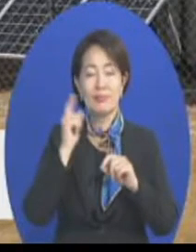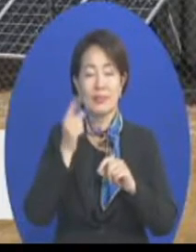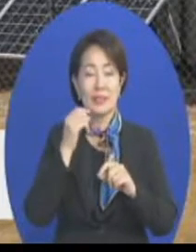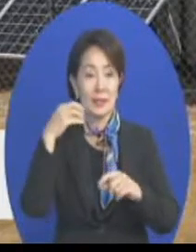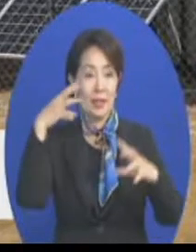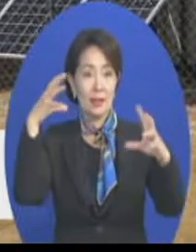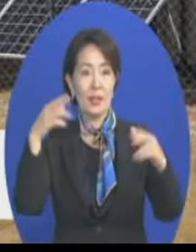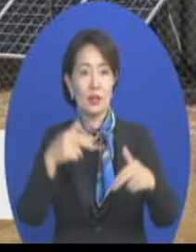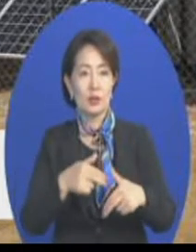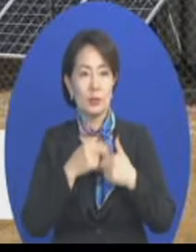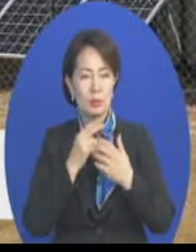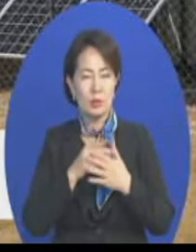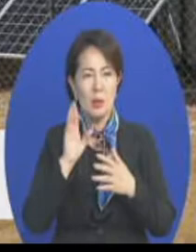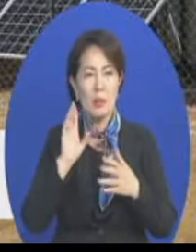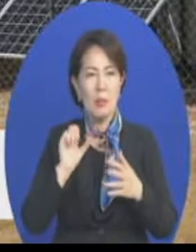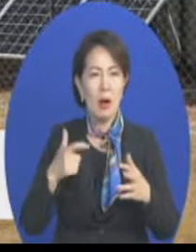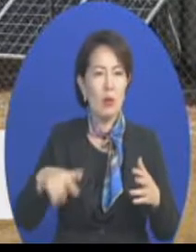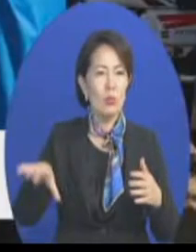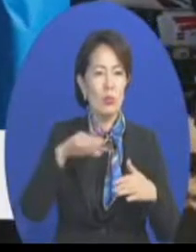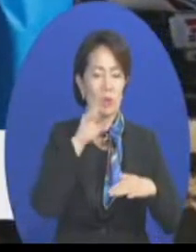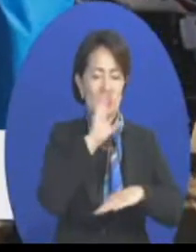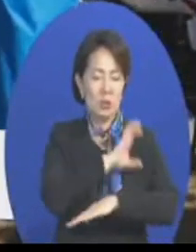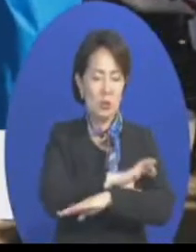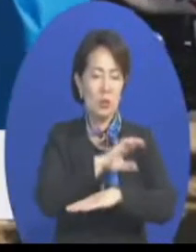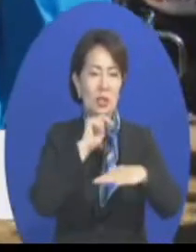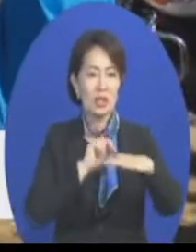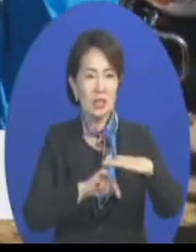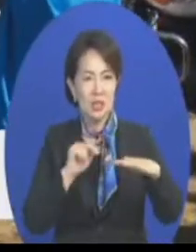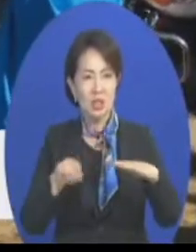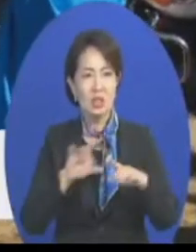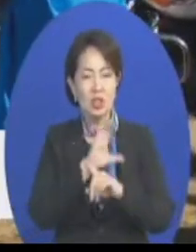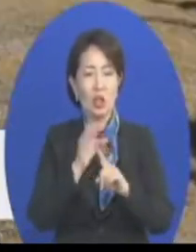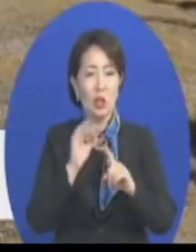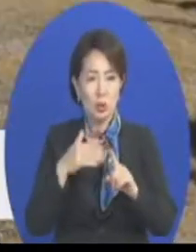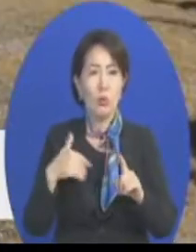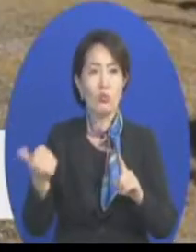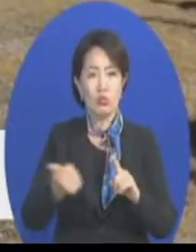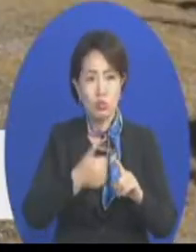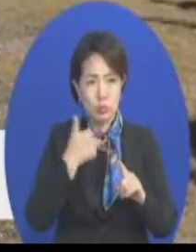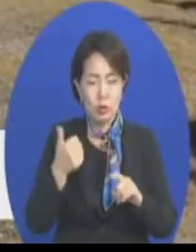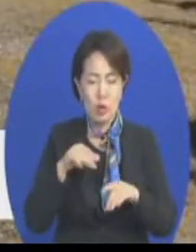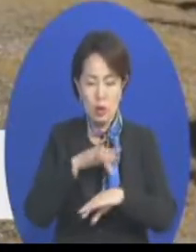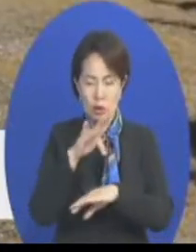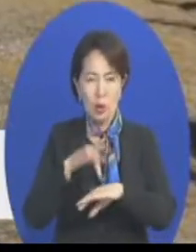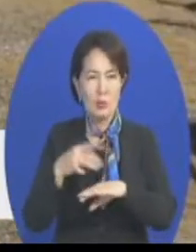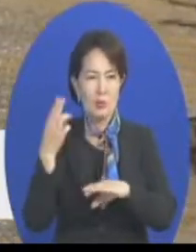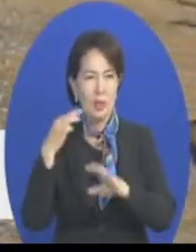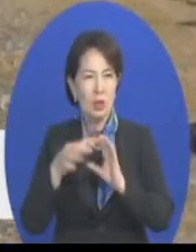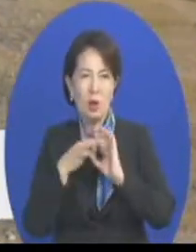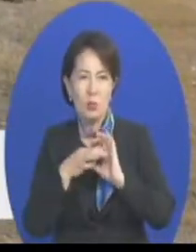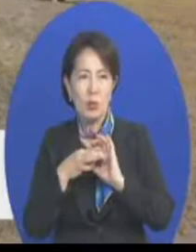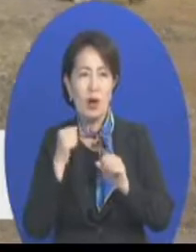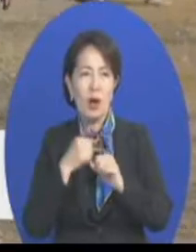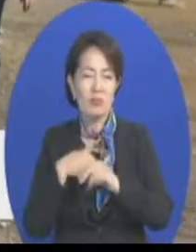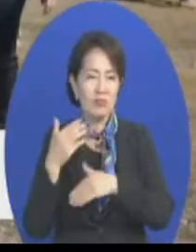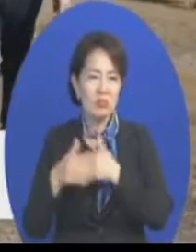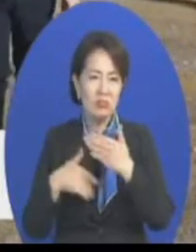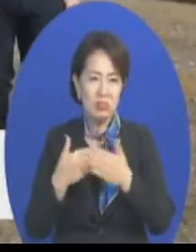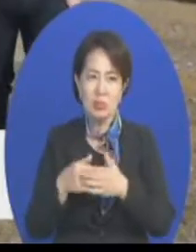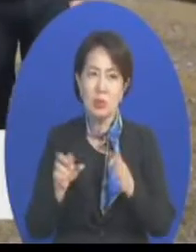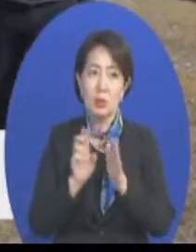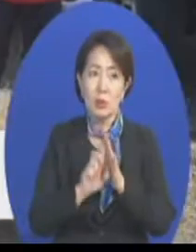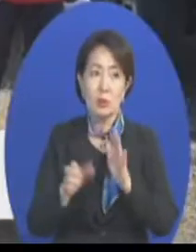цахилгаантай болж байна. Багийн хэмжээнд цэцэрлэг, сургууль, эмнэлэг, соёлын төв бүгд байдаг. Төвийн цахилгаан толбогдоогүй учраас үйл ажиллагаа